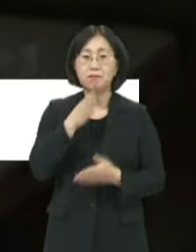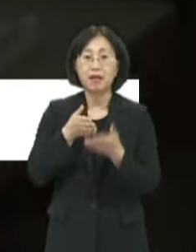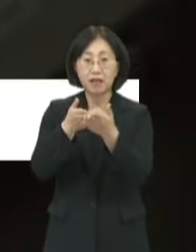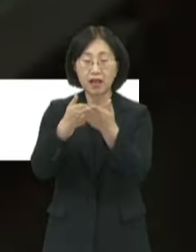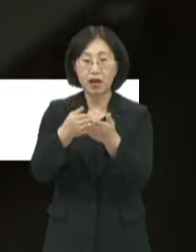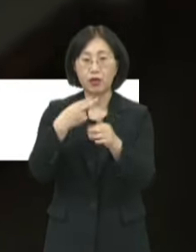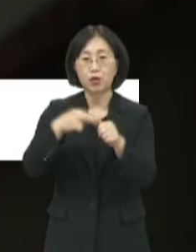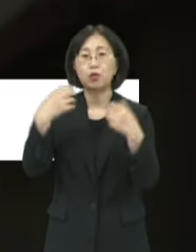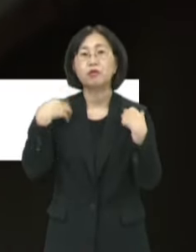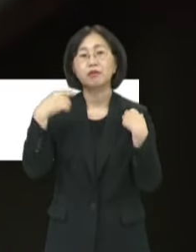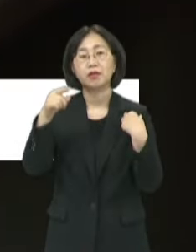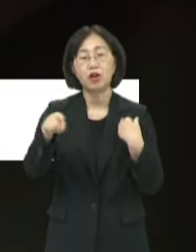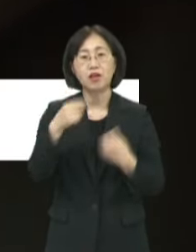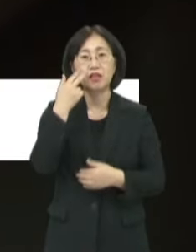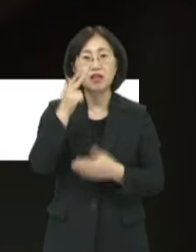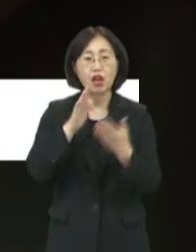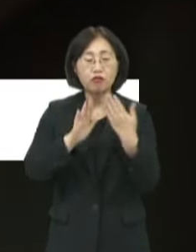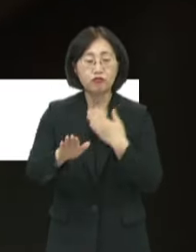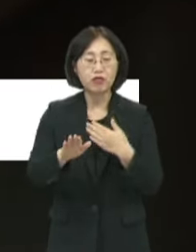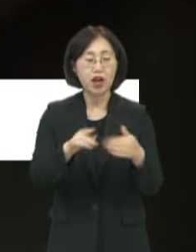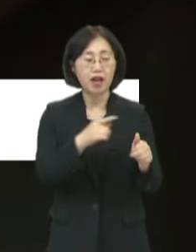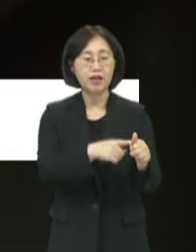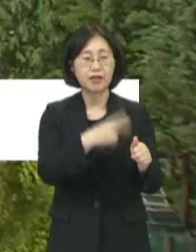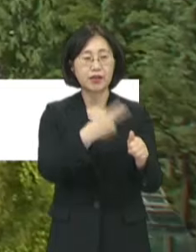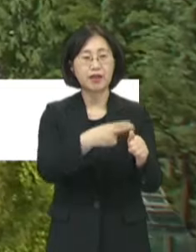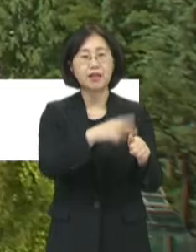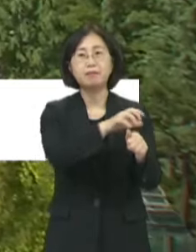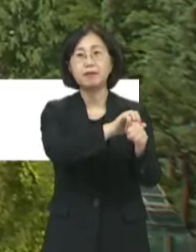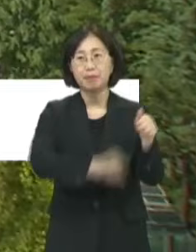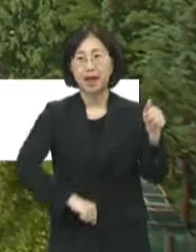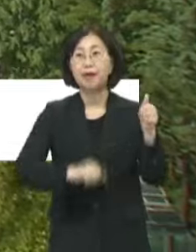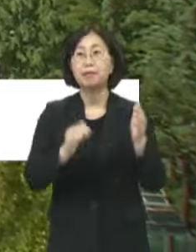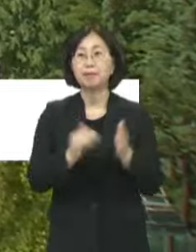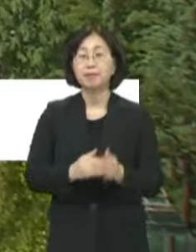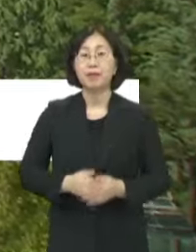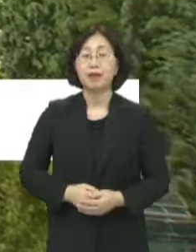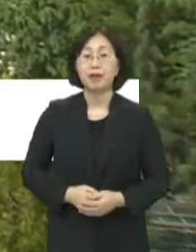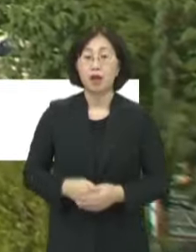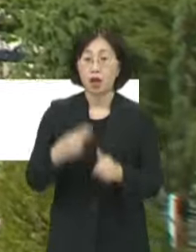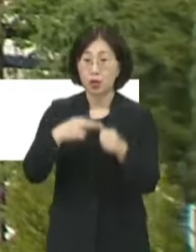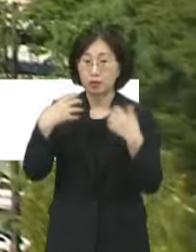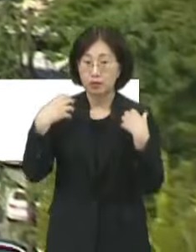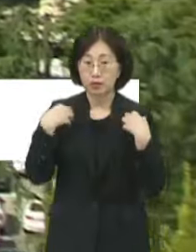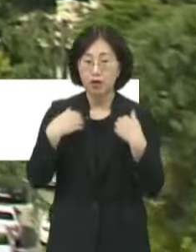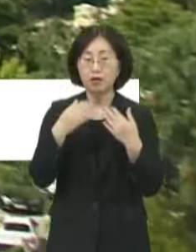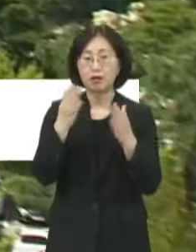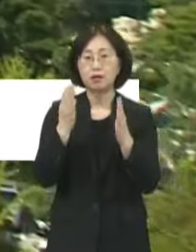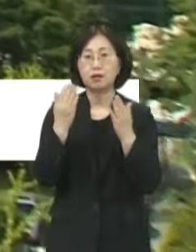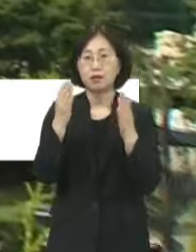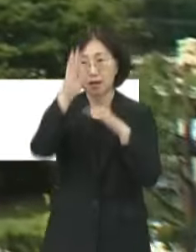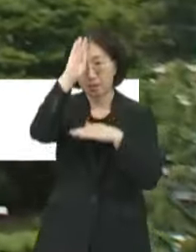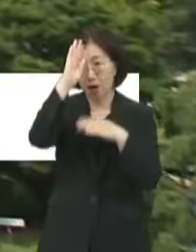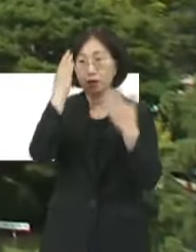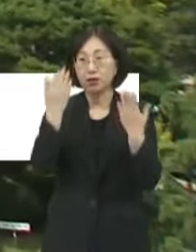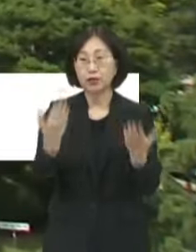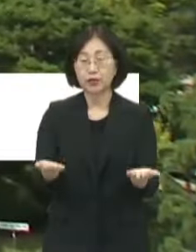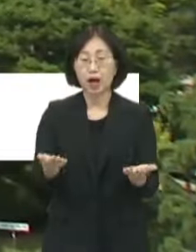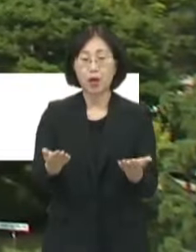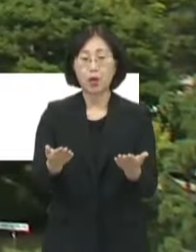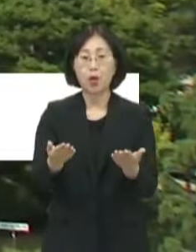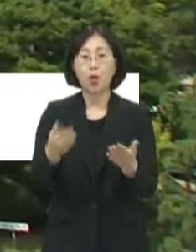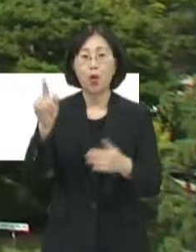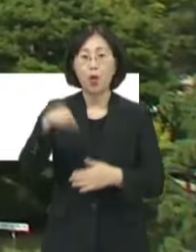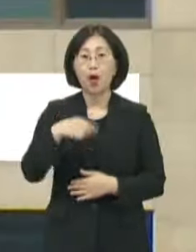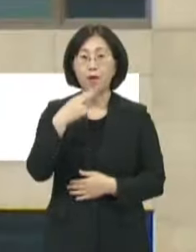7개월이 지나서야를 품미 유지 위반으로 직위 해제했습니다 교육청은 병가를 내고 출근하지 않고 있는에 대한